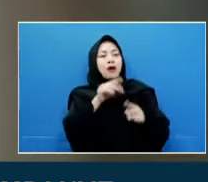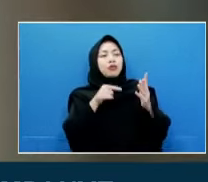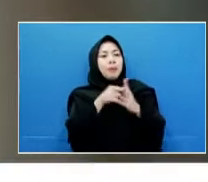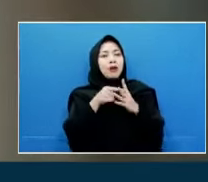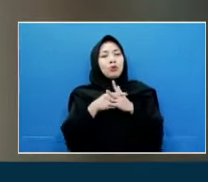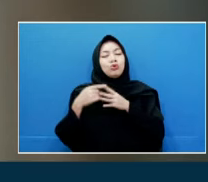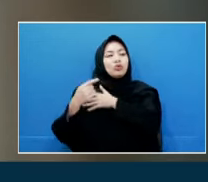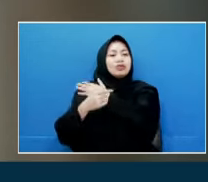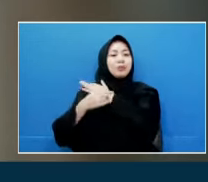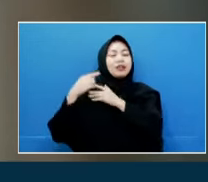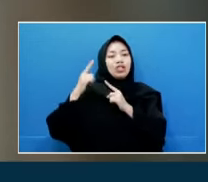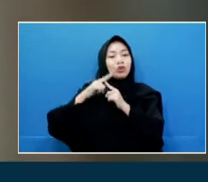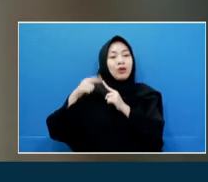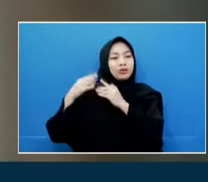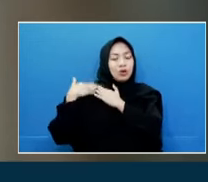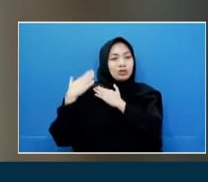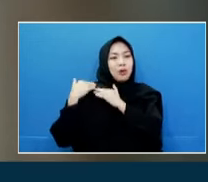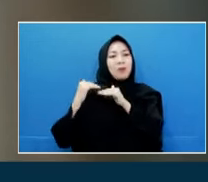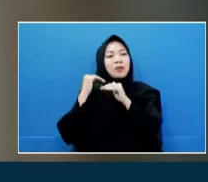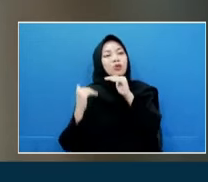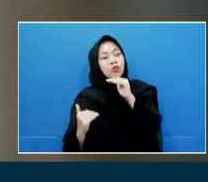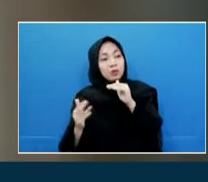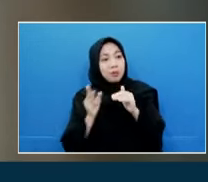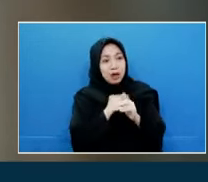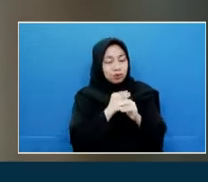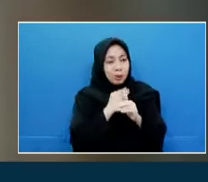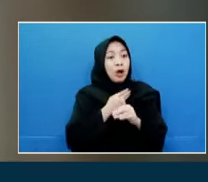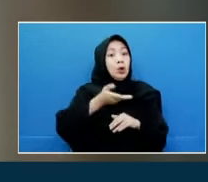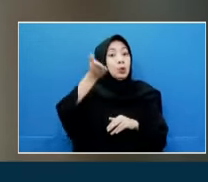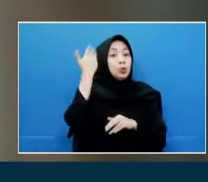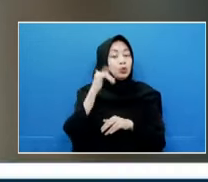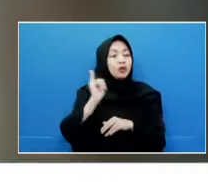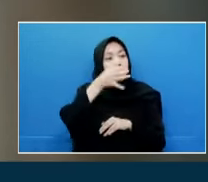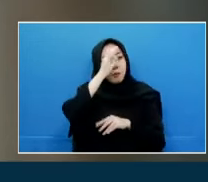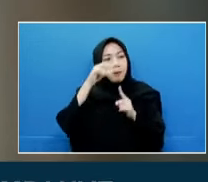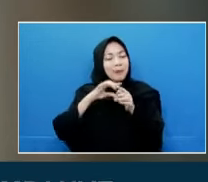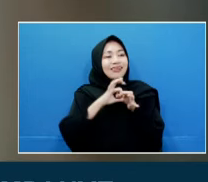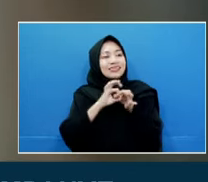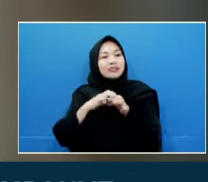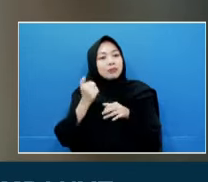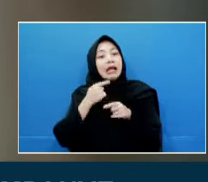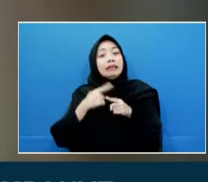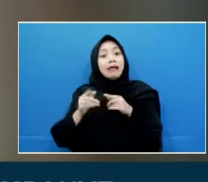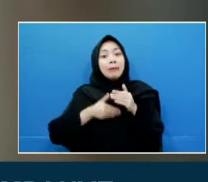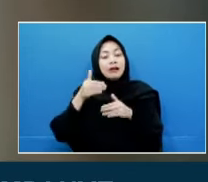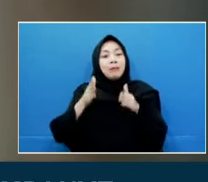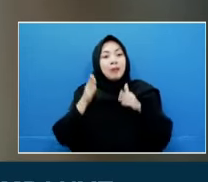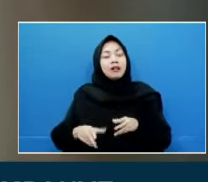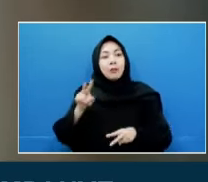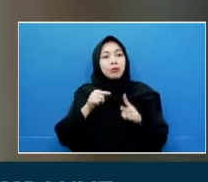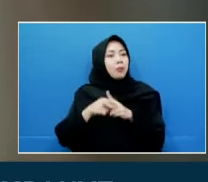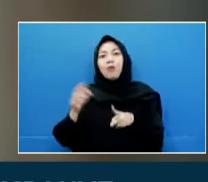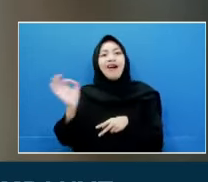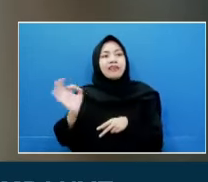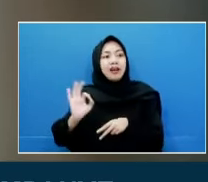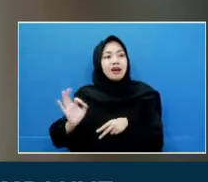bisa bicara dengan Satpol PP tadi kemudian sekarang menjadi tidak ada kewenangan tersebut maka bawlu sebetulnya ee tingkatan PK terutama di